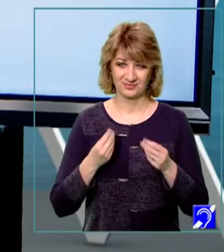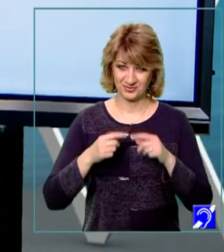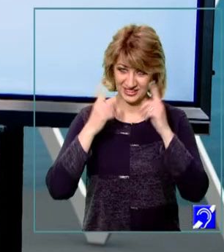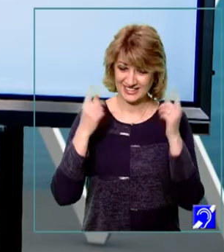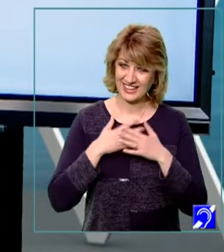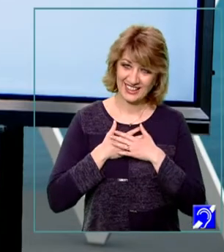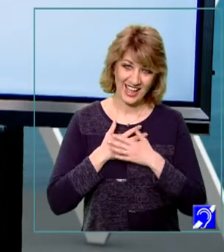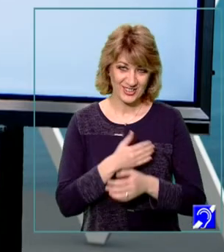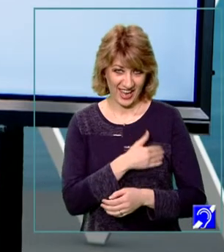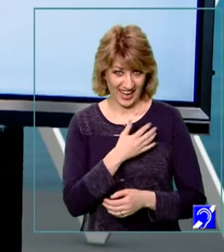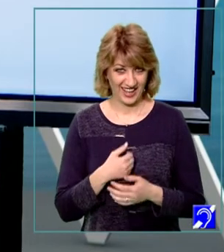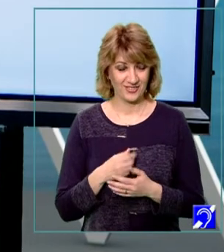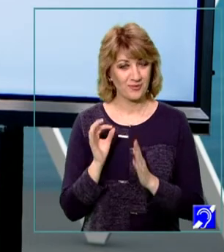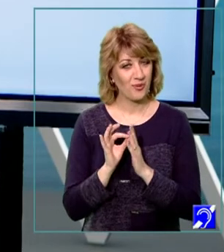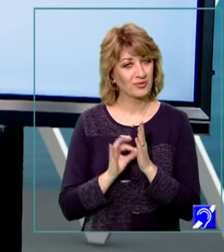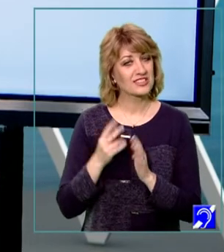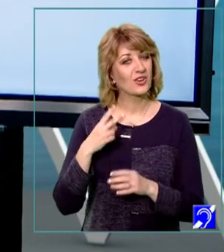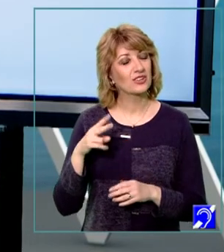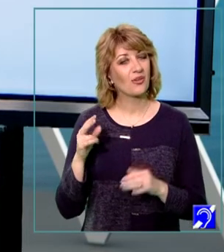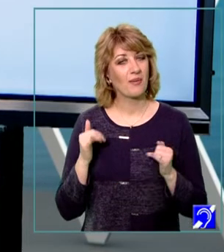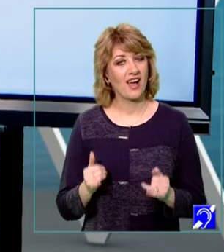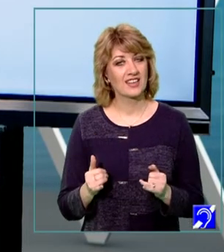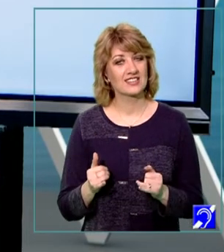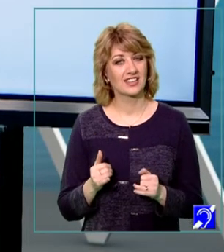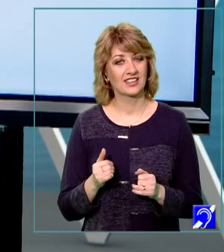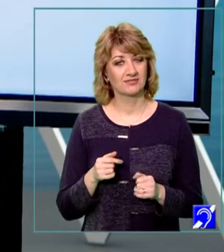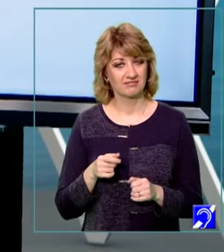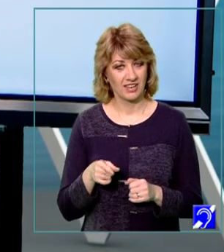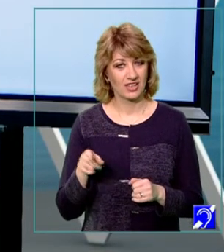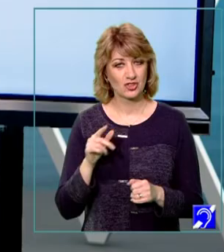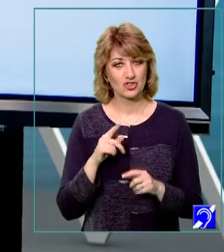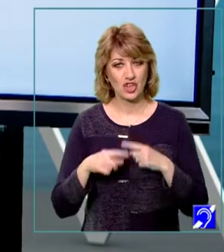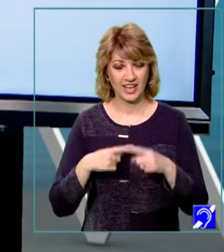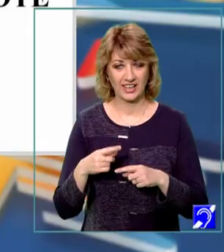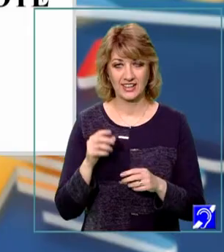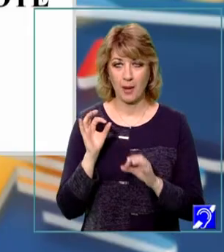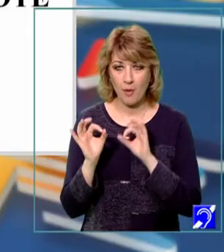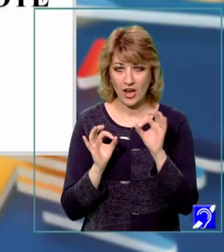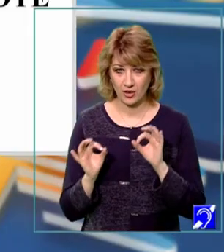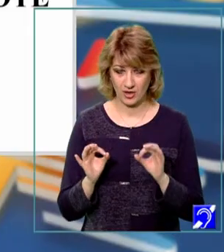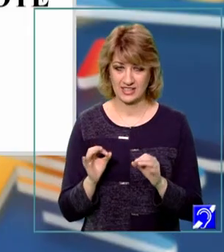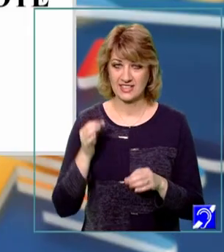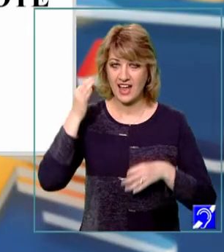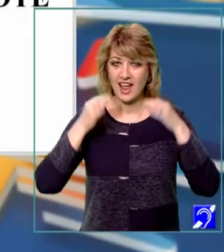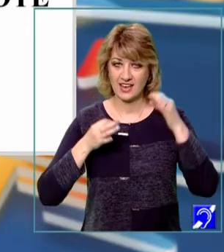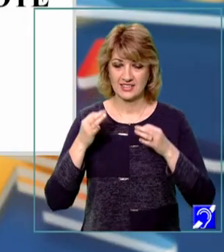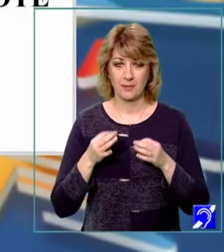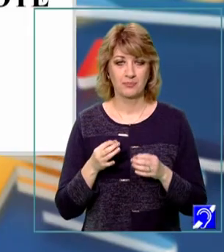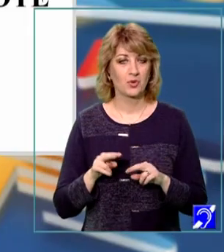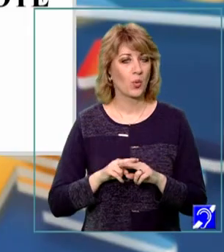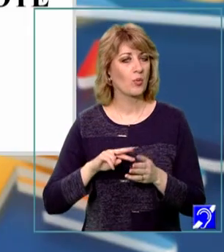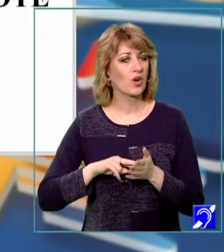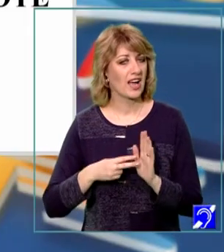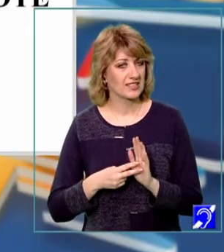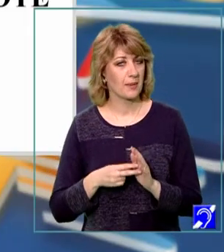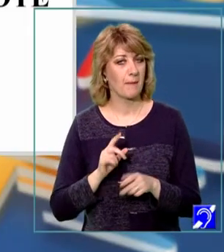ziua, dragi elevi! Vă propun să continuăm astăzi incursiunea noastră în genetica moleculară, să analizăm modul de